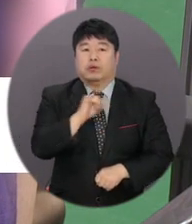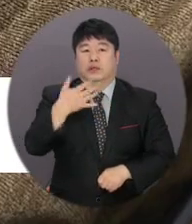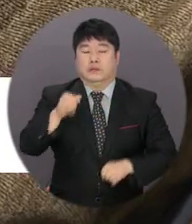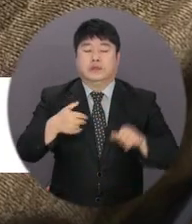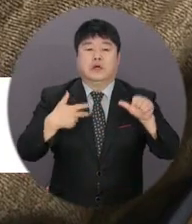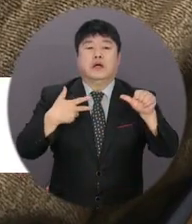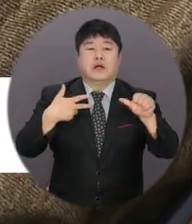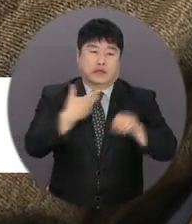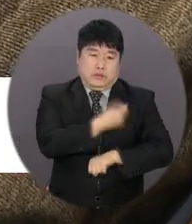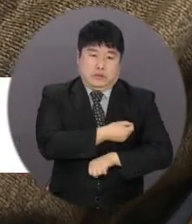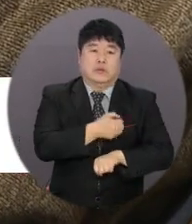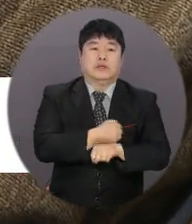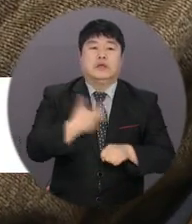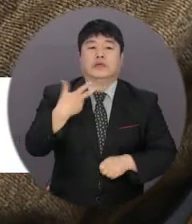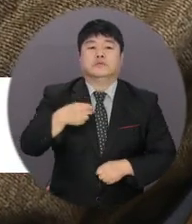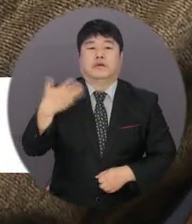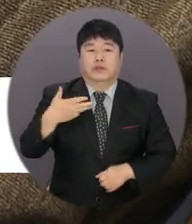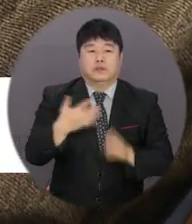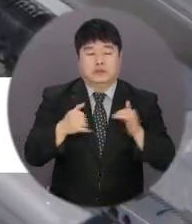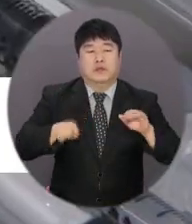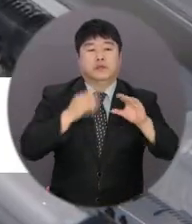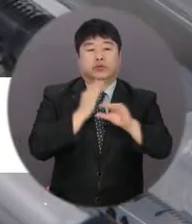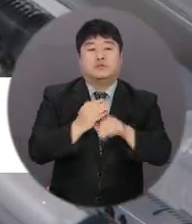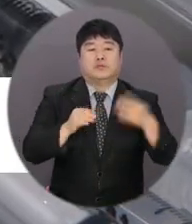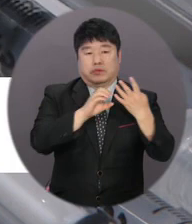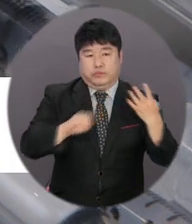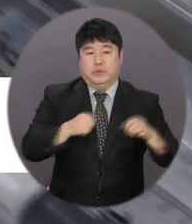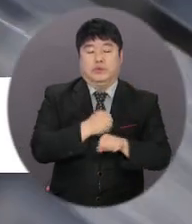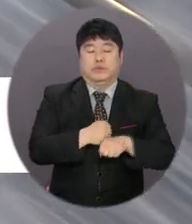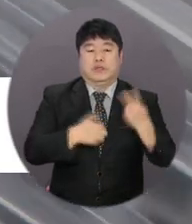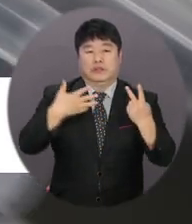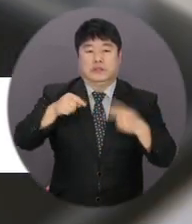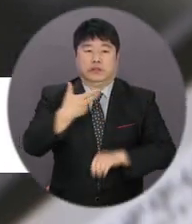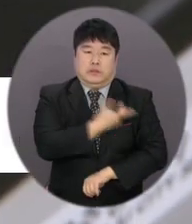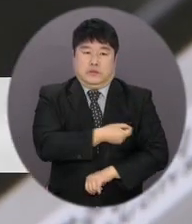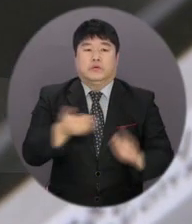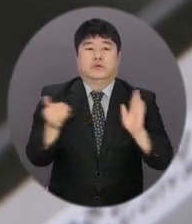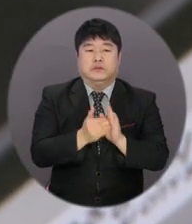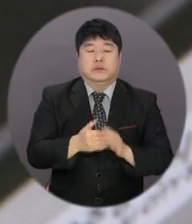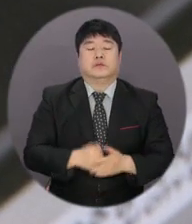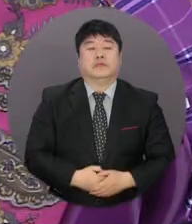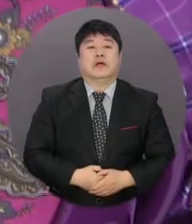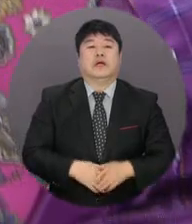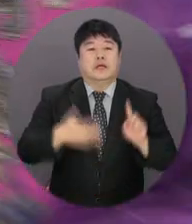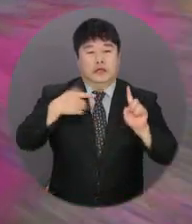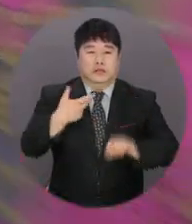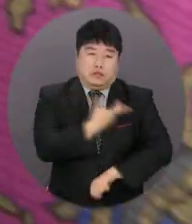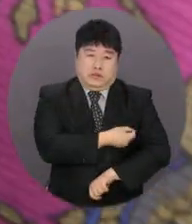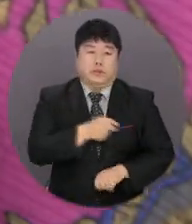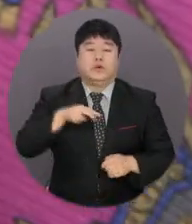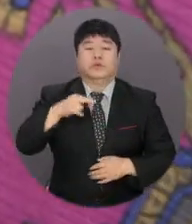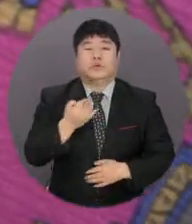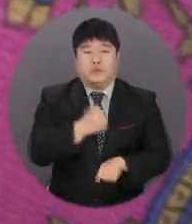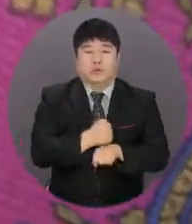접종한 시민은 7만 8천여 명이고, 이 가운데 4%가량만 2차 접종을 마무리 지었습니다. 1차 접종을